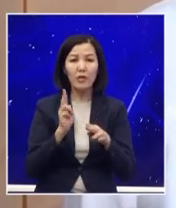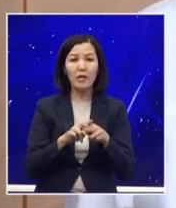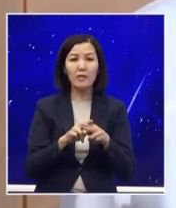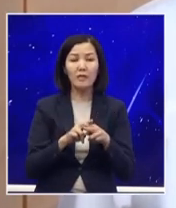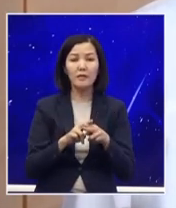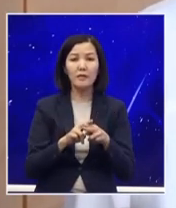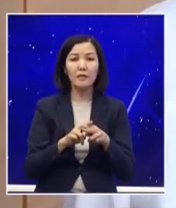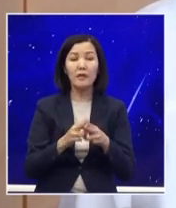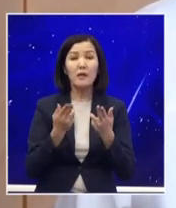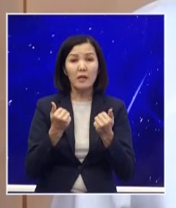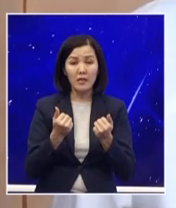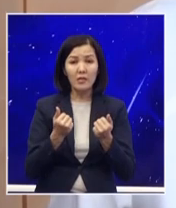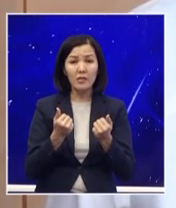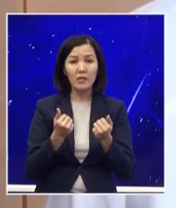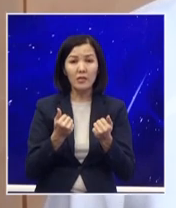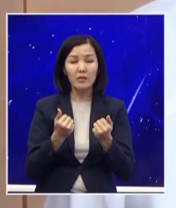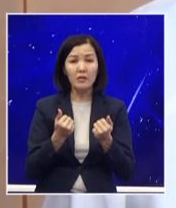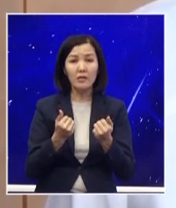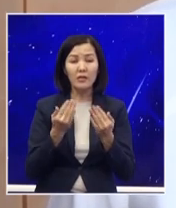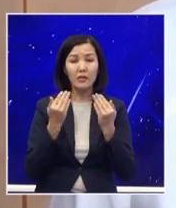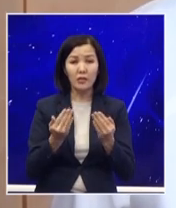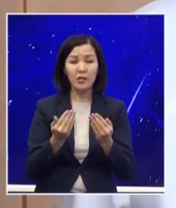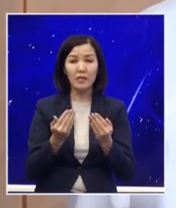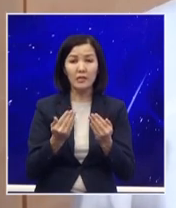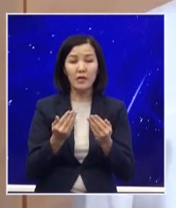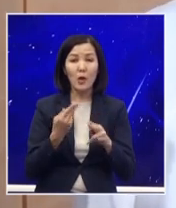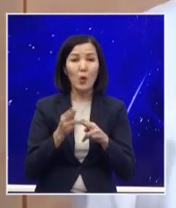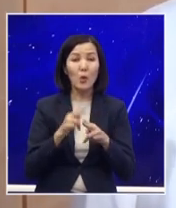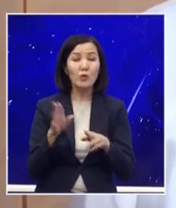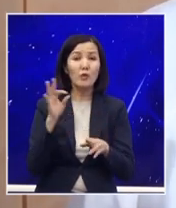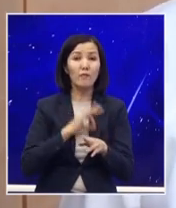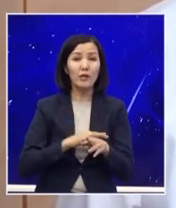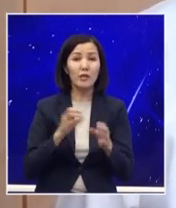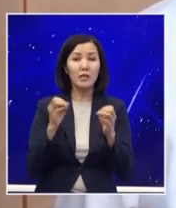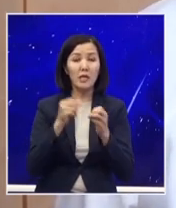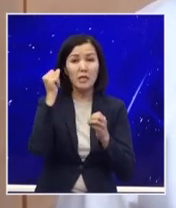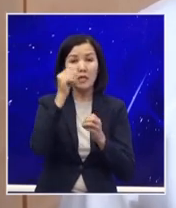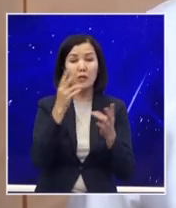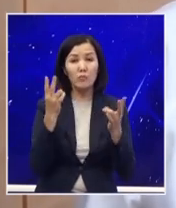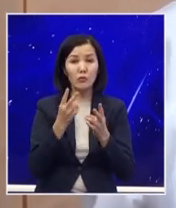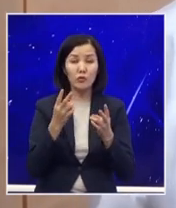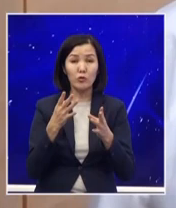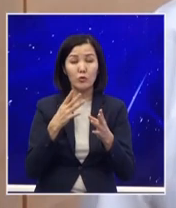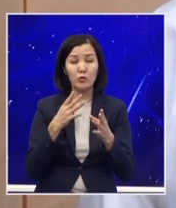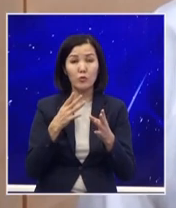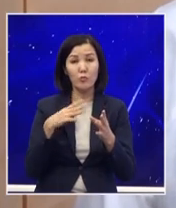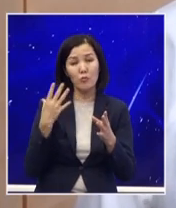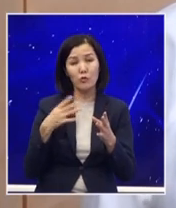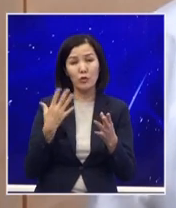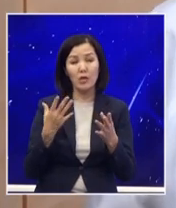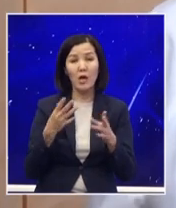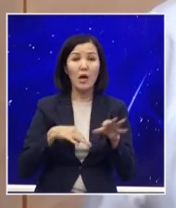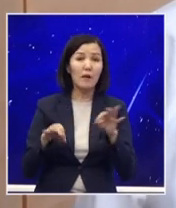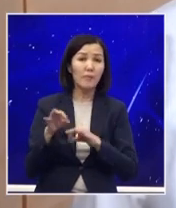Потому что это, конечно, это бы, наверное, пришло в нашу тоже клинику, но это заняло бы, может, десятки лет. Вот. А вот этот проект,